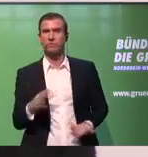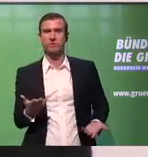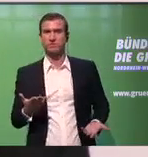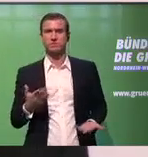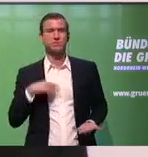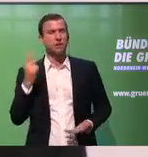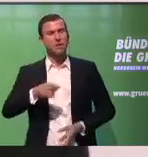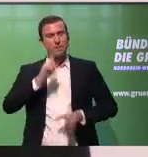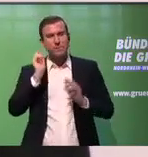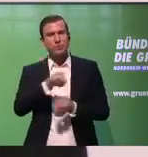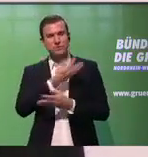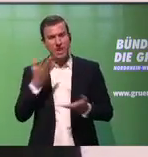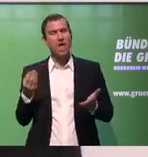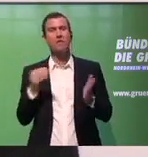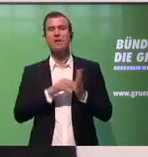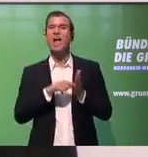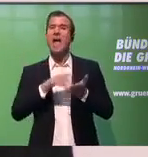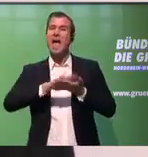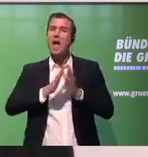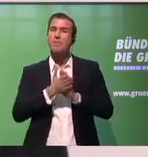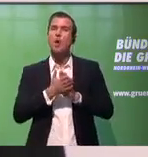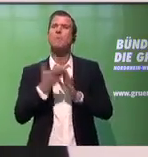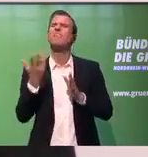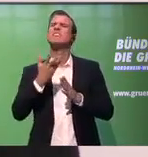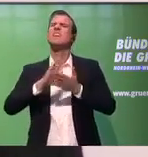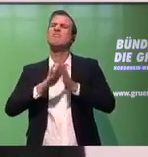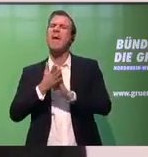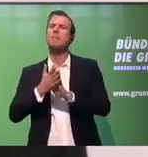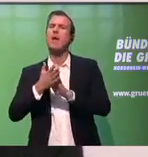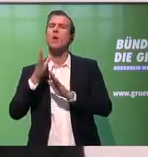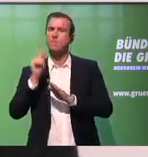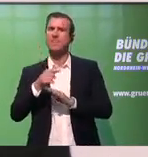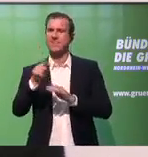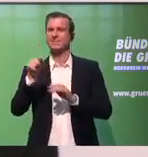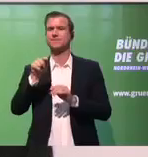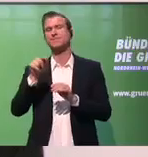müssen sicherstellen, dass Abkommen und Vereinbarungen